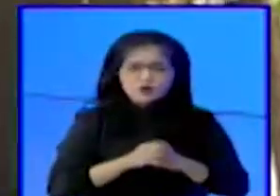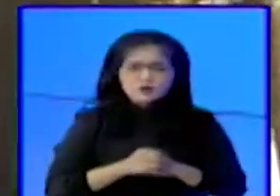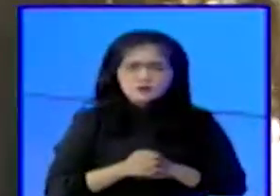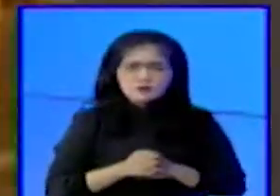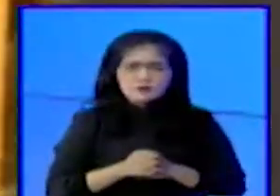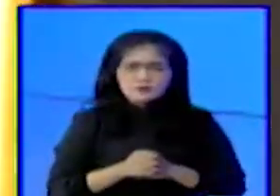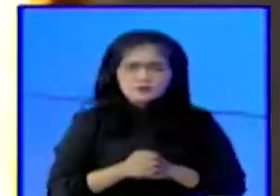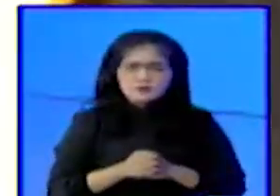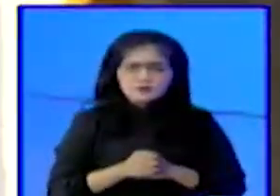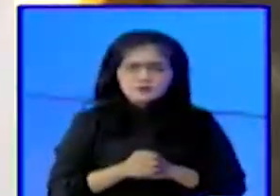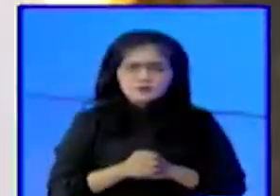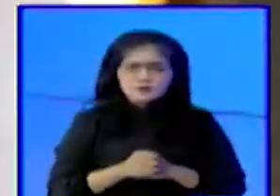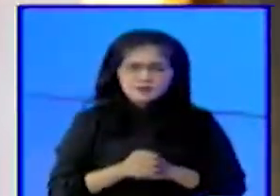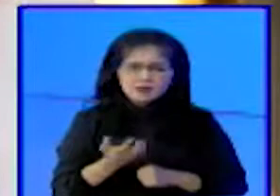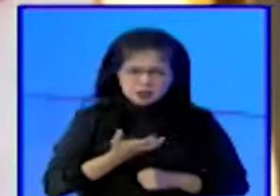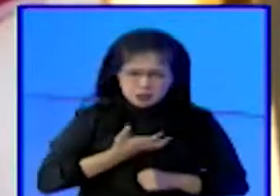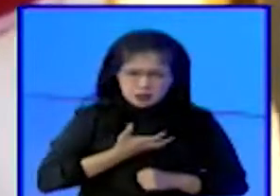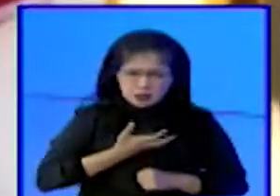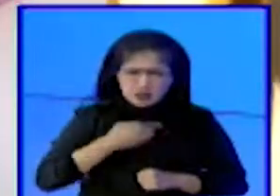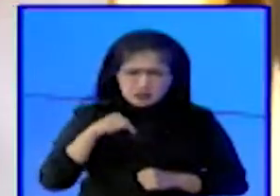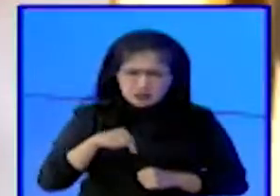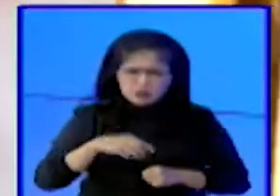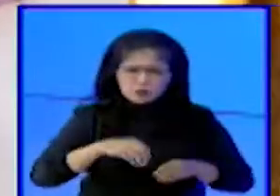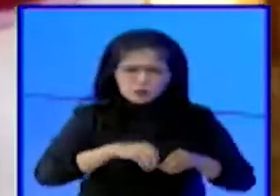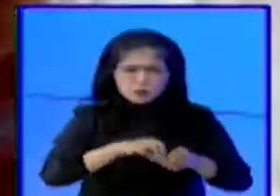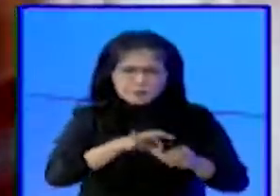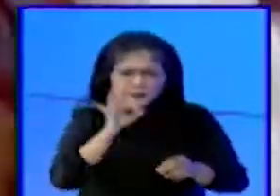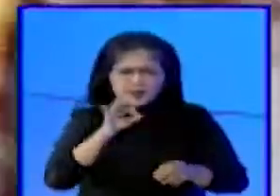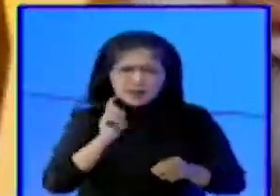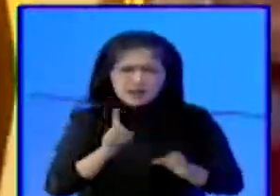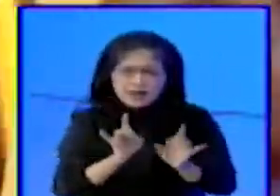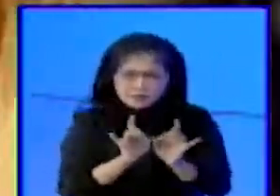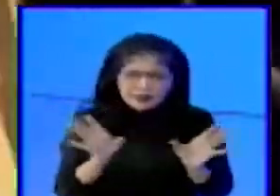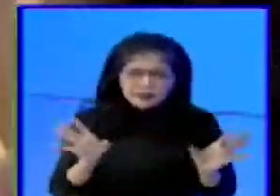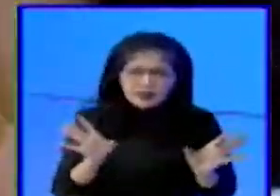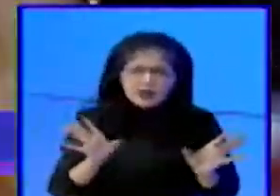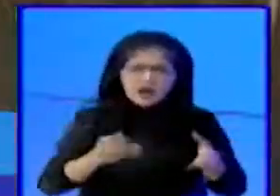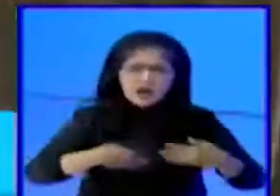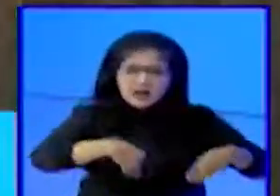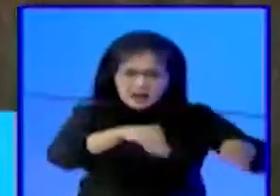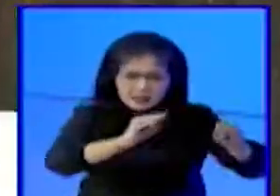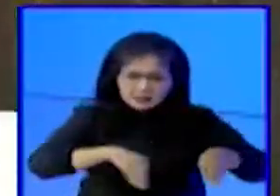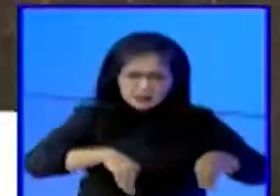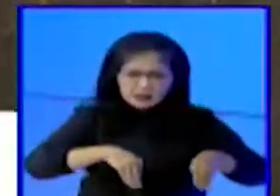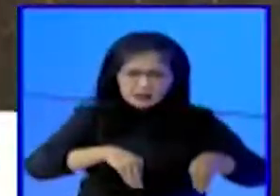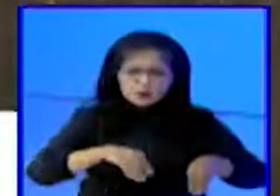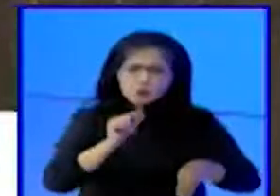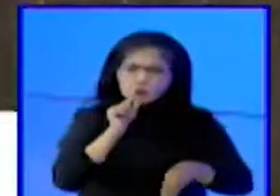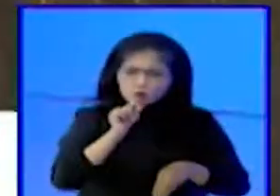Nah, buat Anda yang hendak memiliki kain tenun, perlu diperhatikan ada perbedaan antara tenun perempuan dan tenun yang dipakai oleh